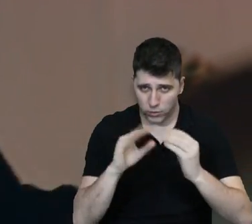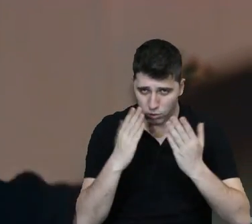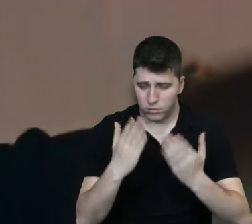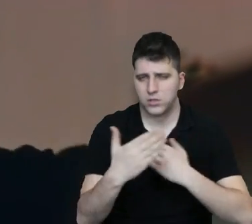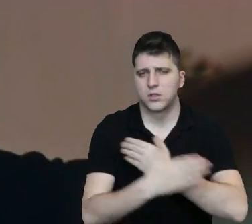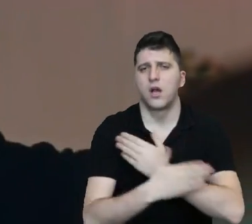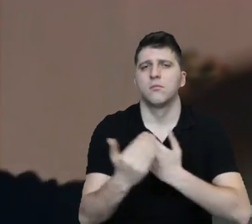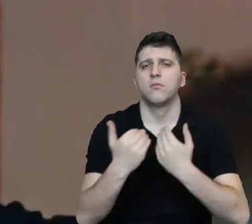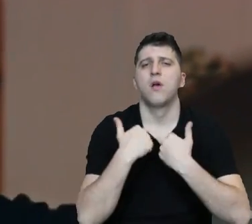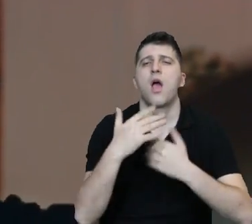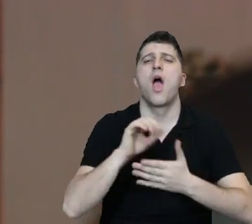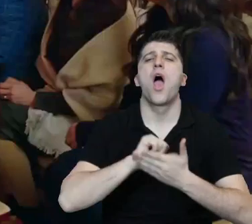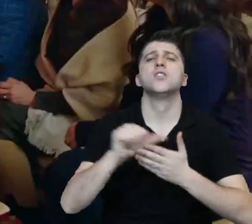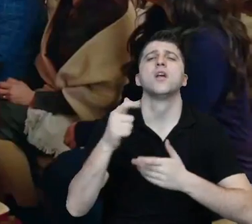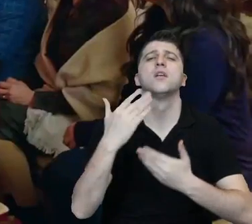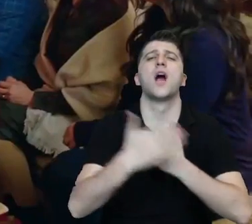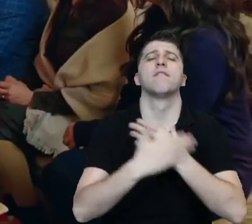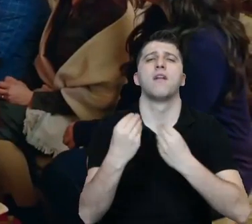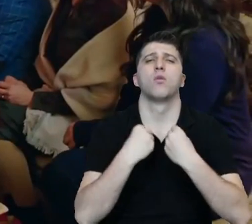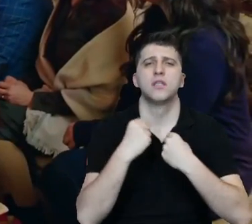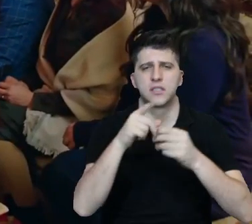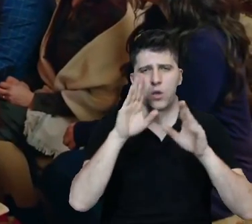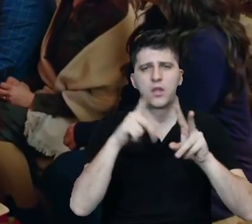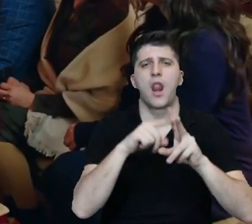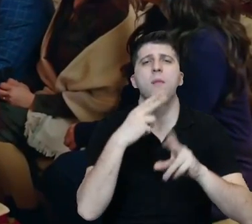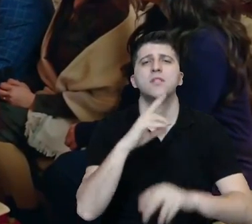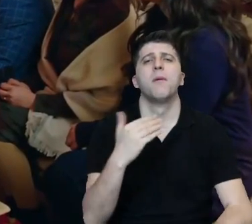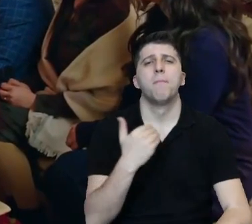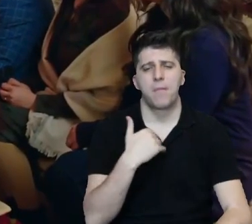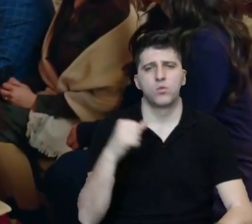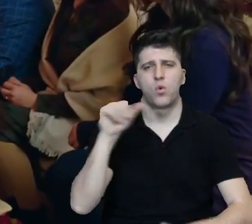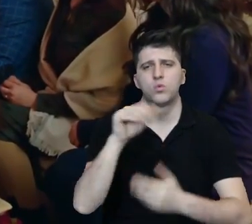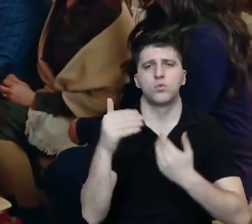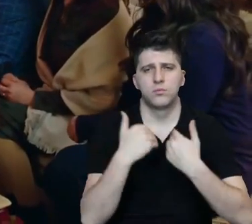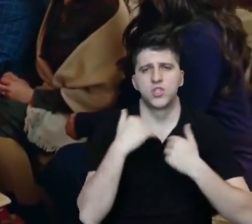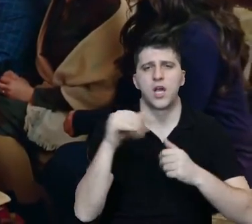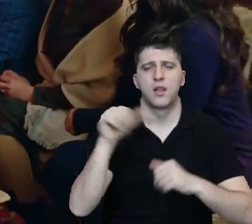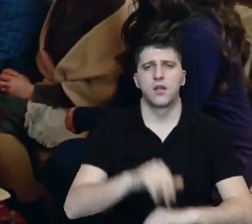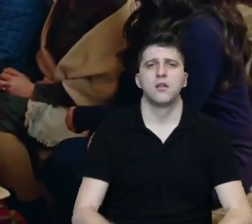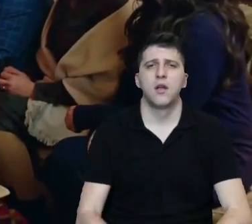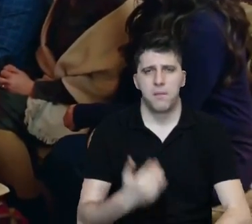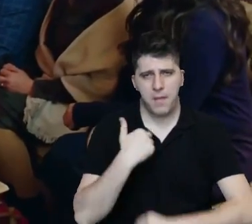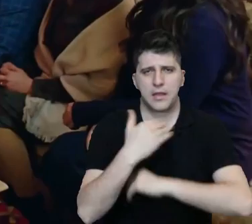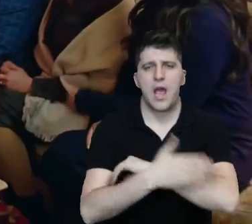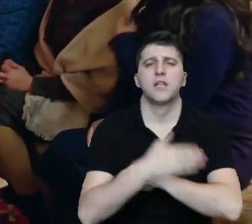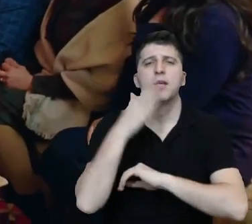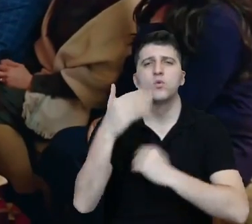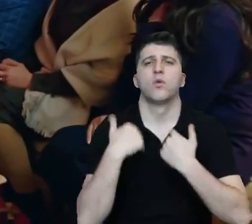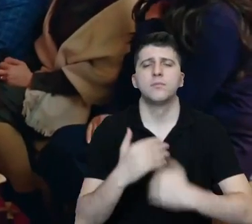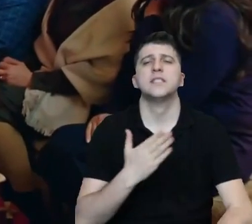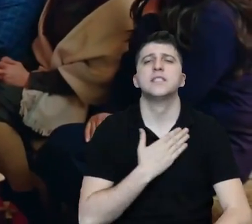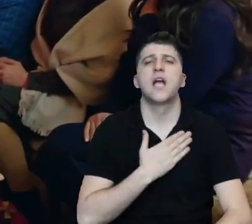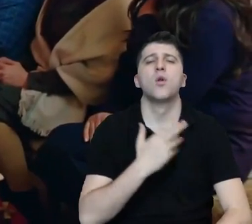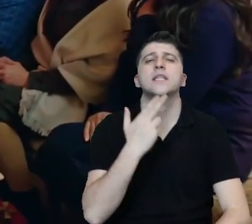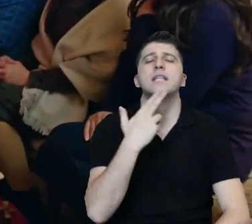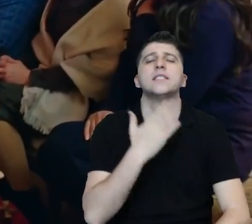olurlar mı? Onlar benim elim ayağım ya. Sen otur Nalan ablacığım. Ben doldururum çayları. Ben de yardıma gidiyorum. Sağ